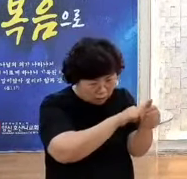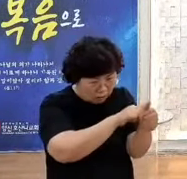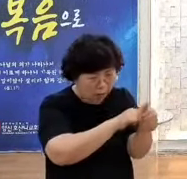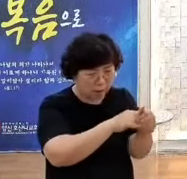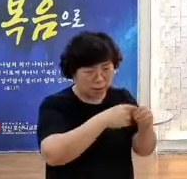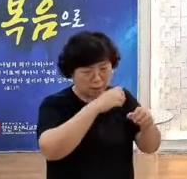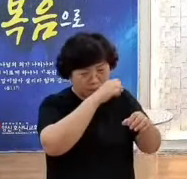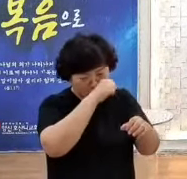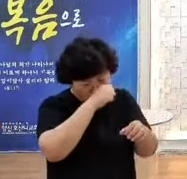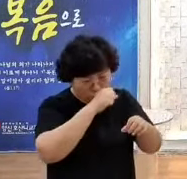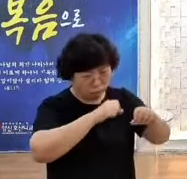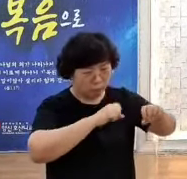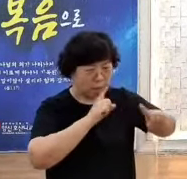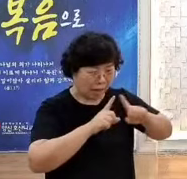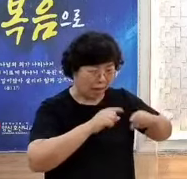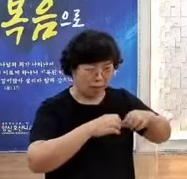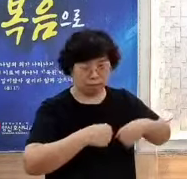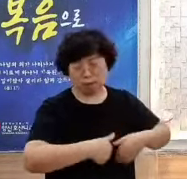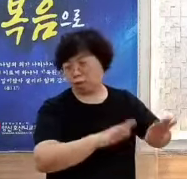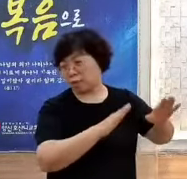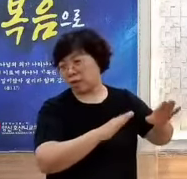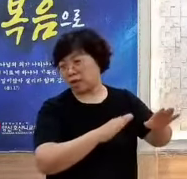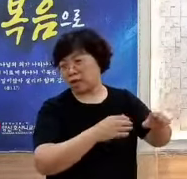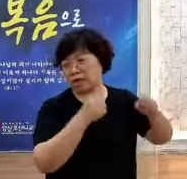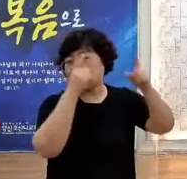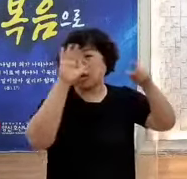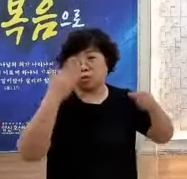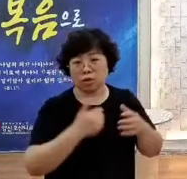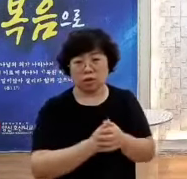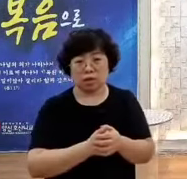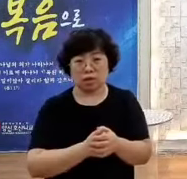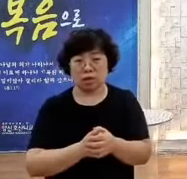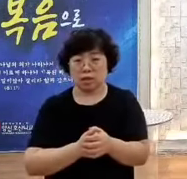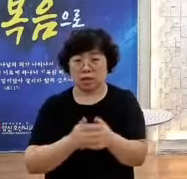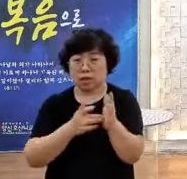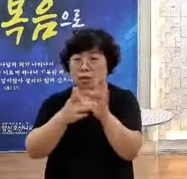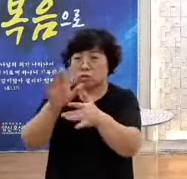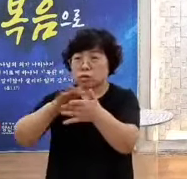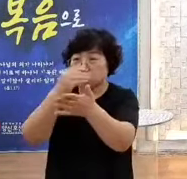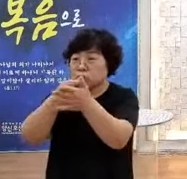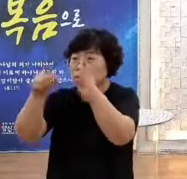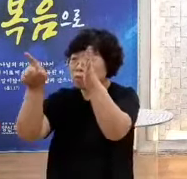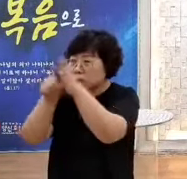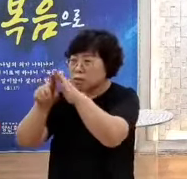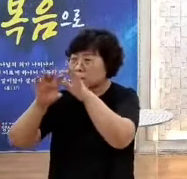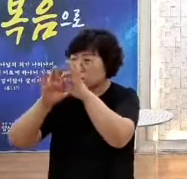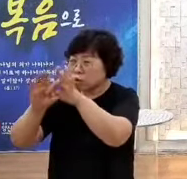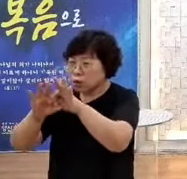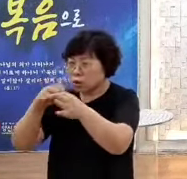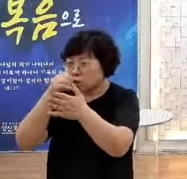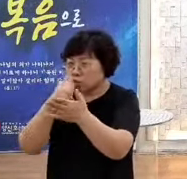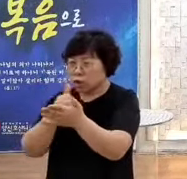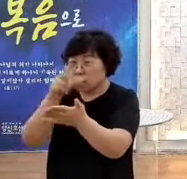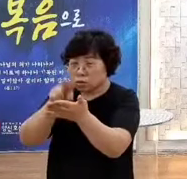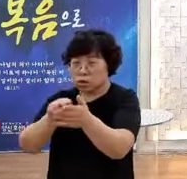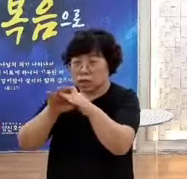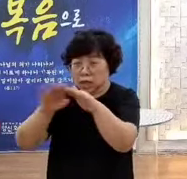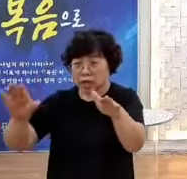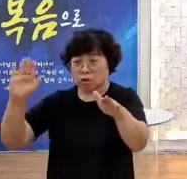다 믿어지고 자기 죄 문제가 해결되는 놀라운 역사를, 은혜를 경험하게 된